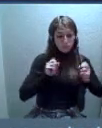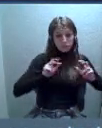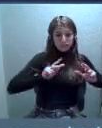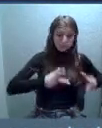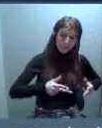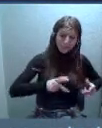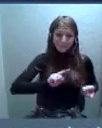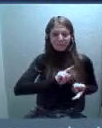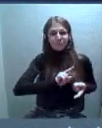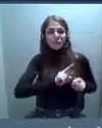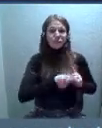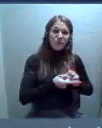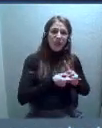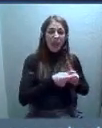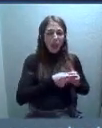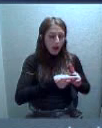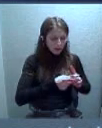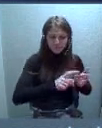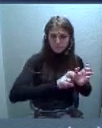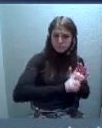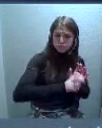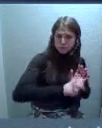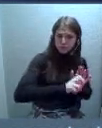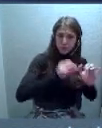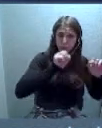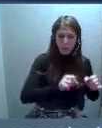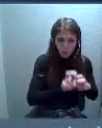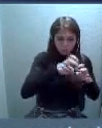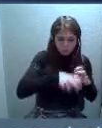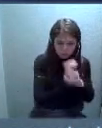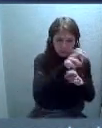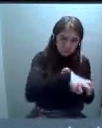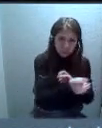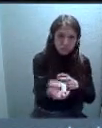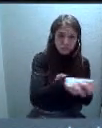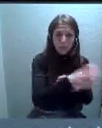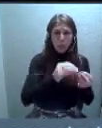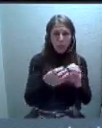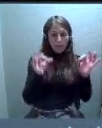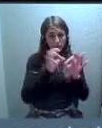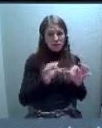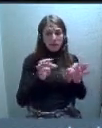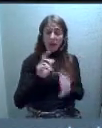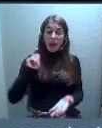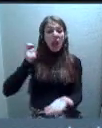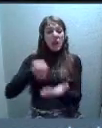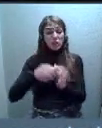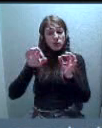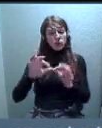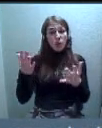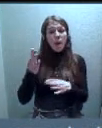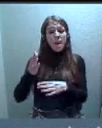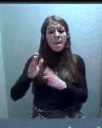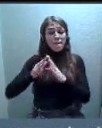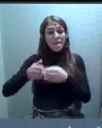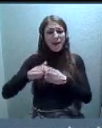engins mobiles à travers les sentiers, à travers les chemins. On a aussi acquis des bateaux, le bateau à voile que vous avez vu tout